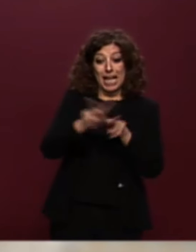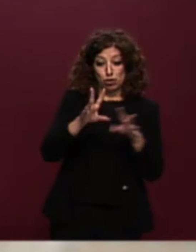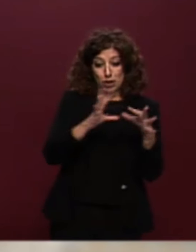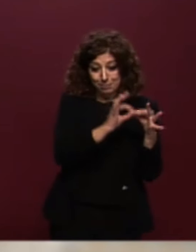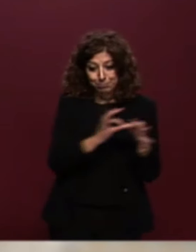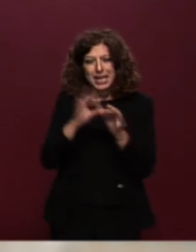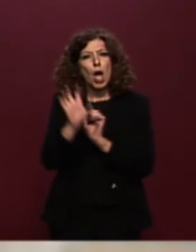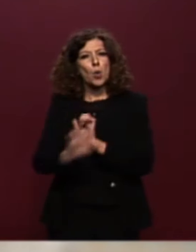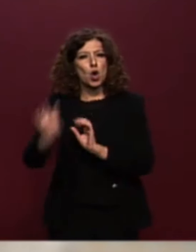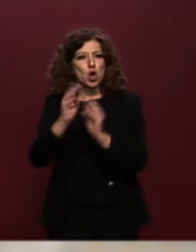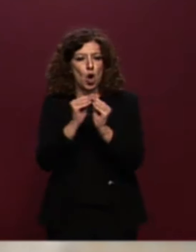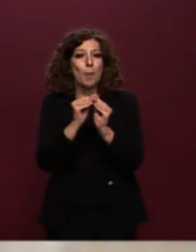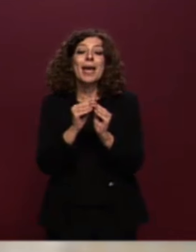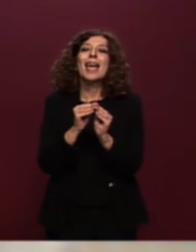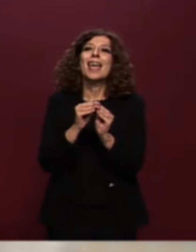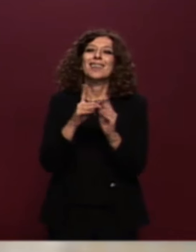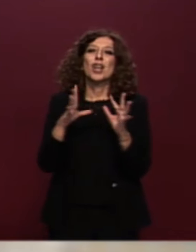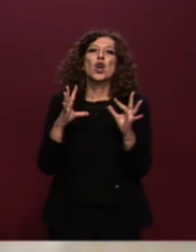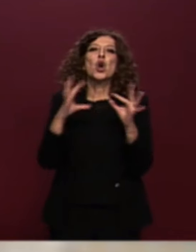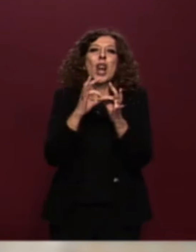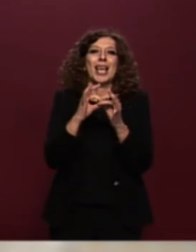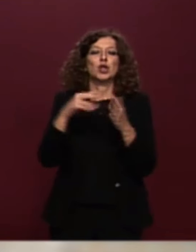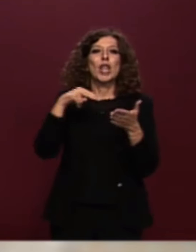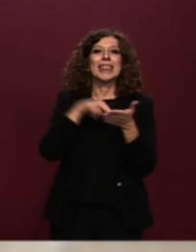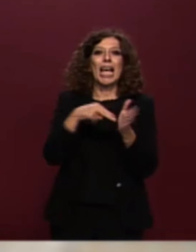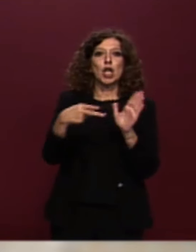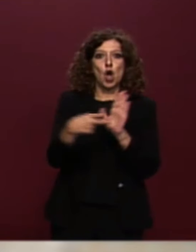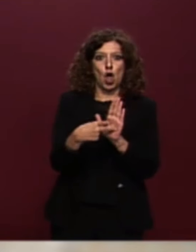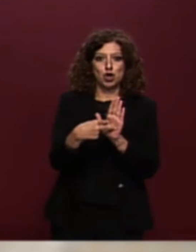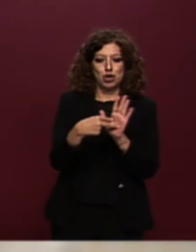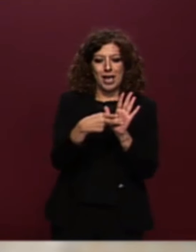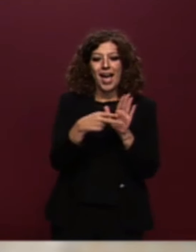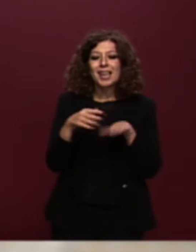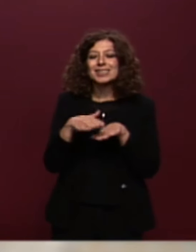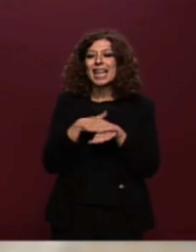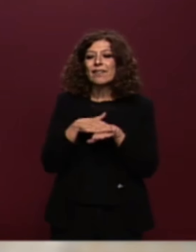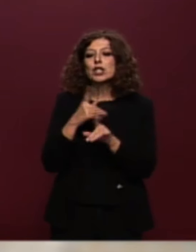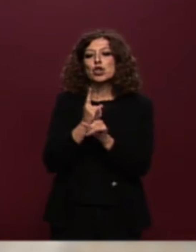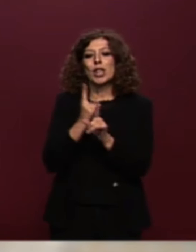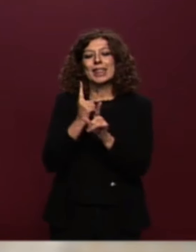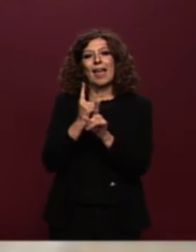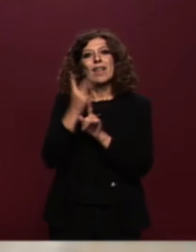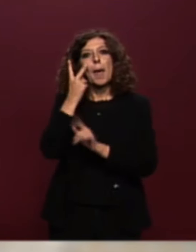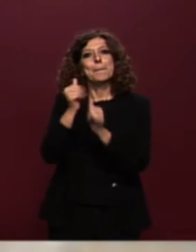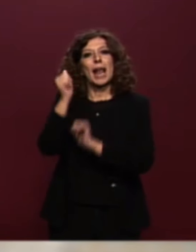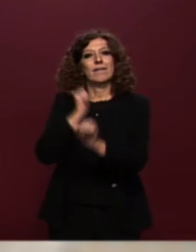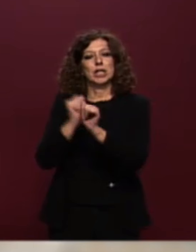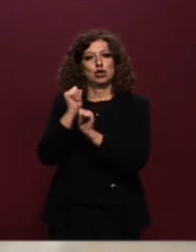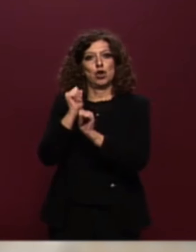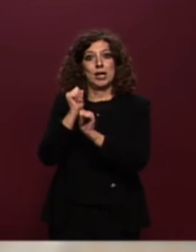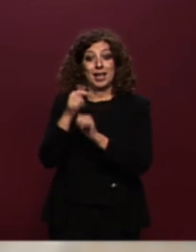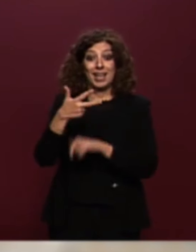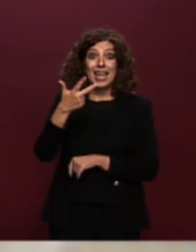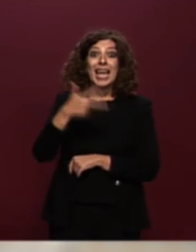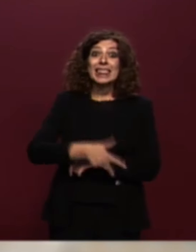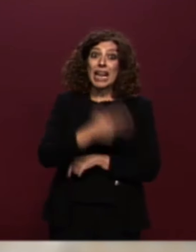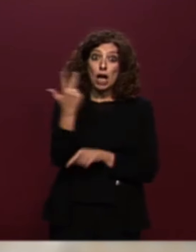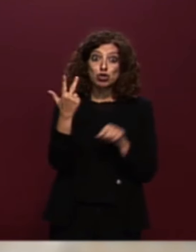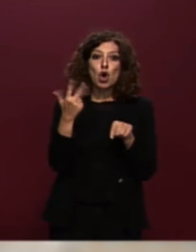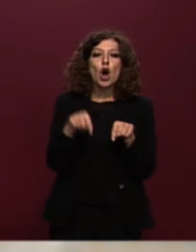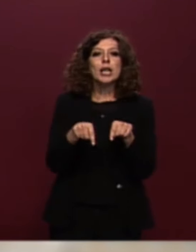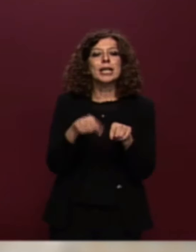deve avere la tecnologia al servizio della prevenzione. La nostra funzione in queste tre giornate deve